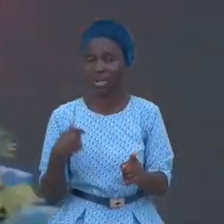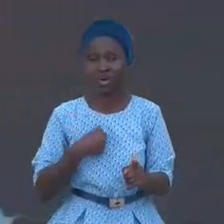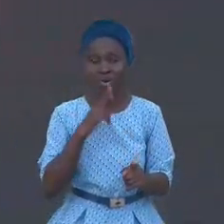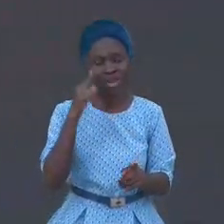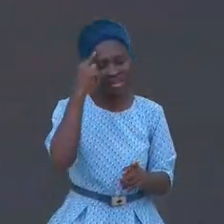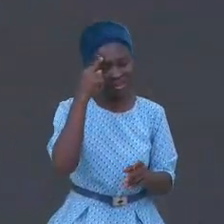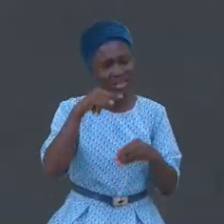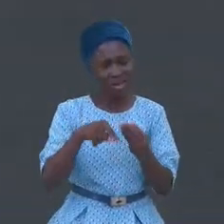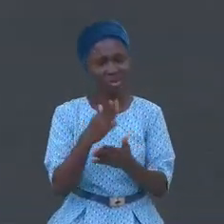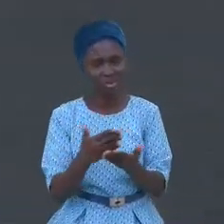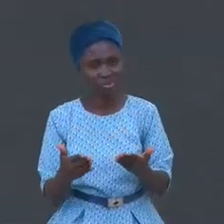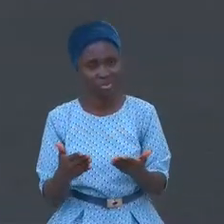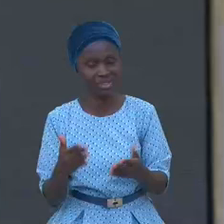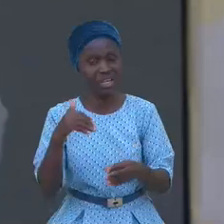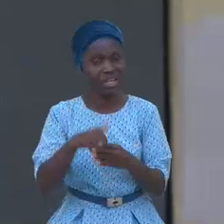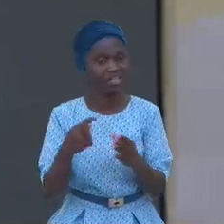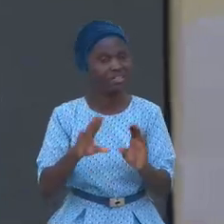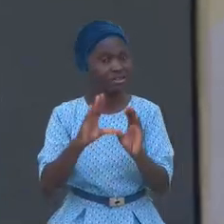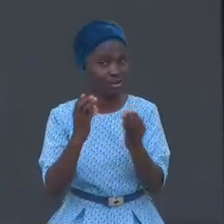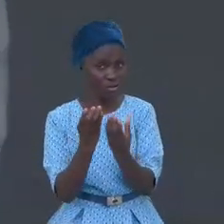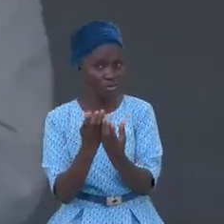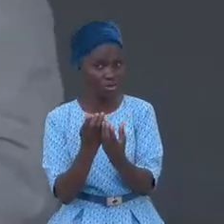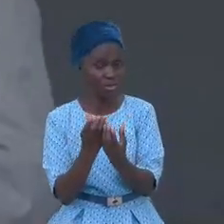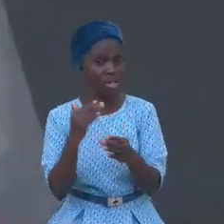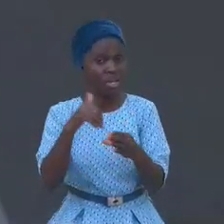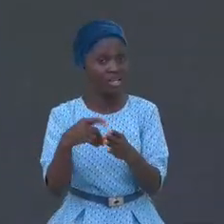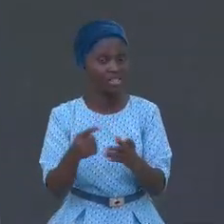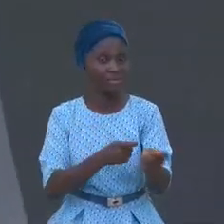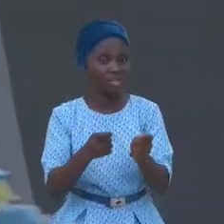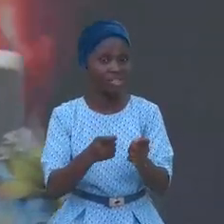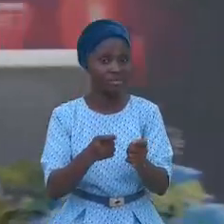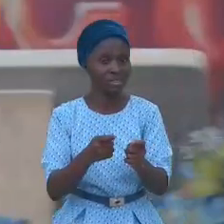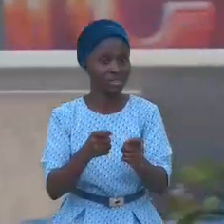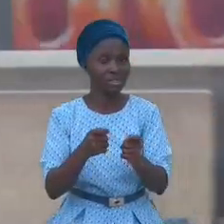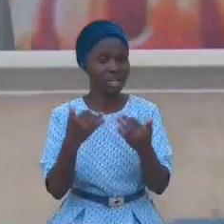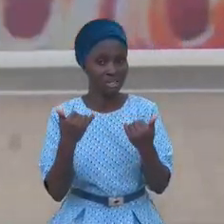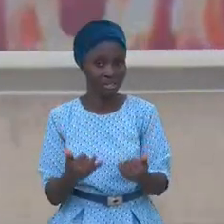quelque chose dans la société, dans la direction,